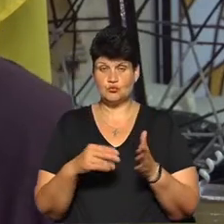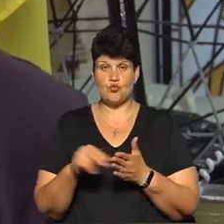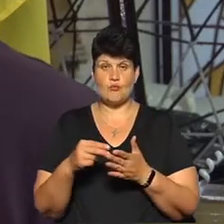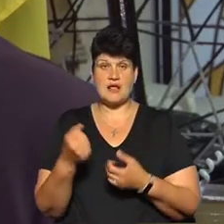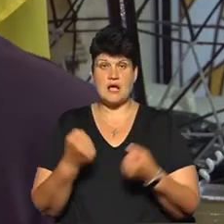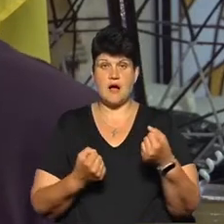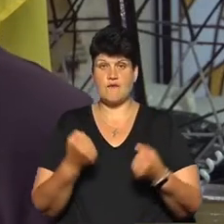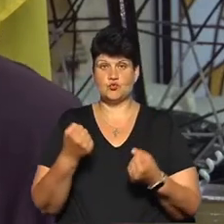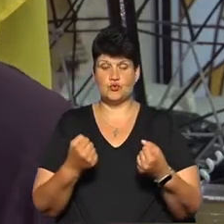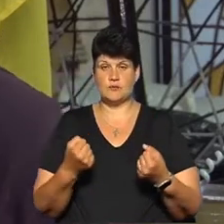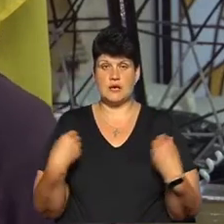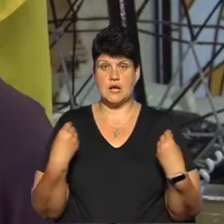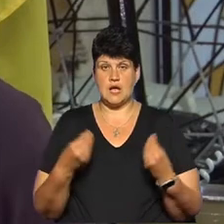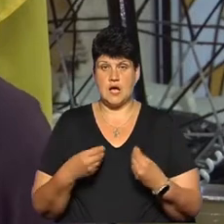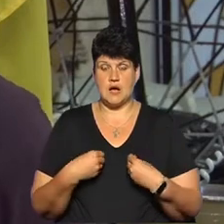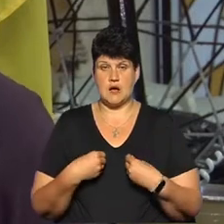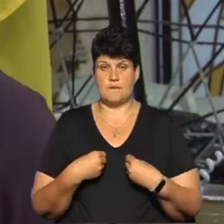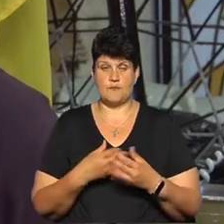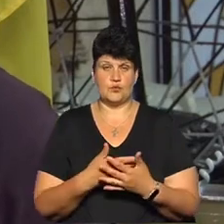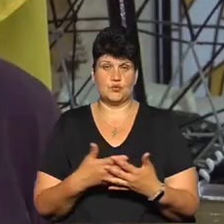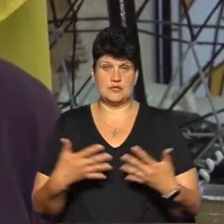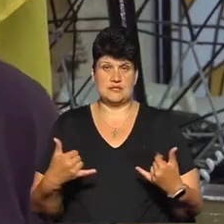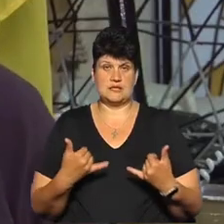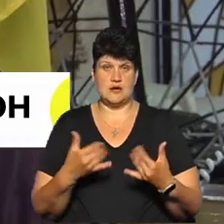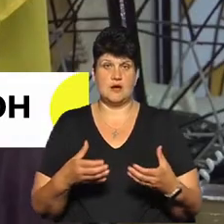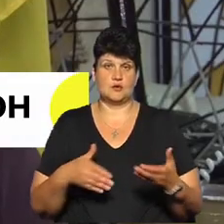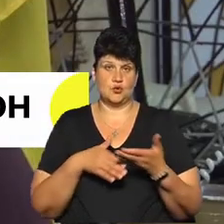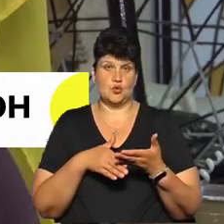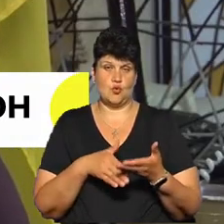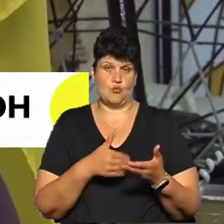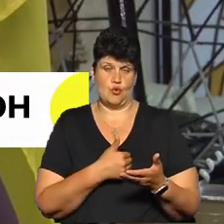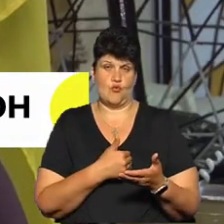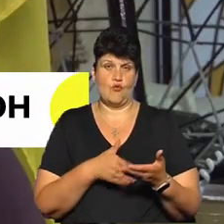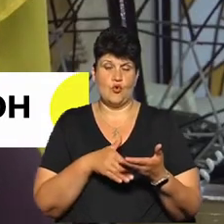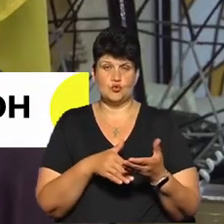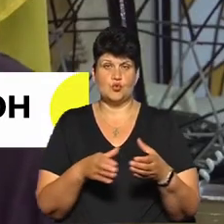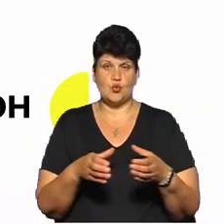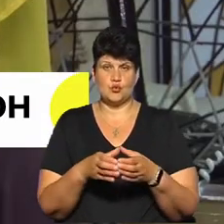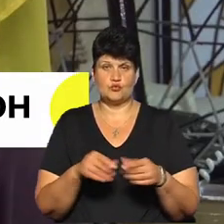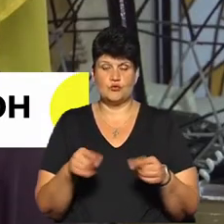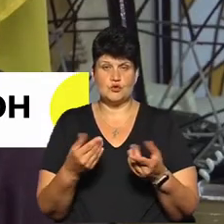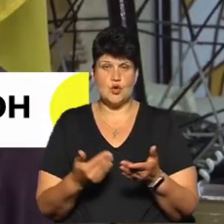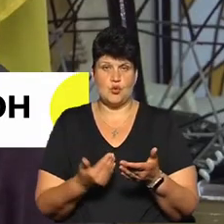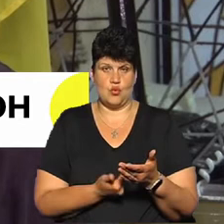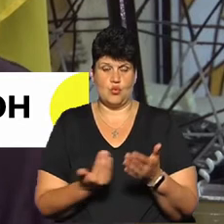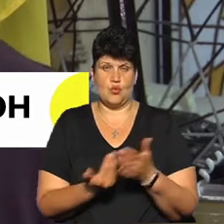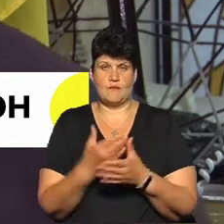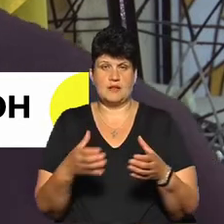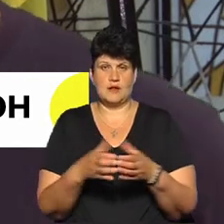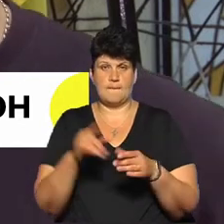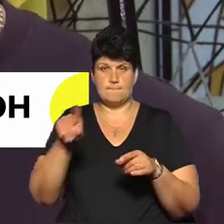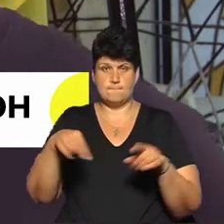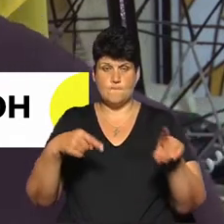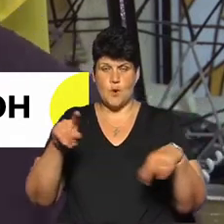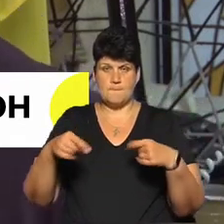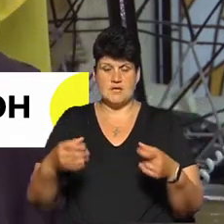і амуніції для добровольчого корпусу. Тому що є велика потреба, створюються нові батальйони, мобілізовуються нові люди, їх